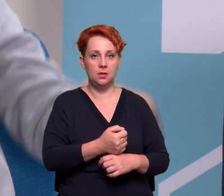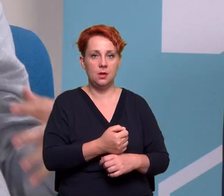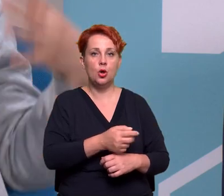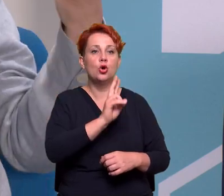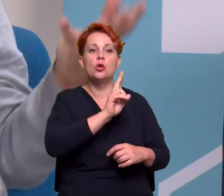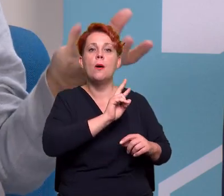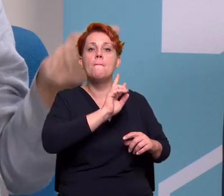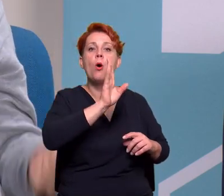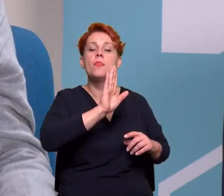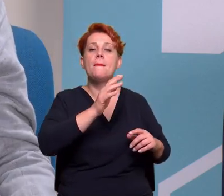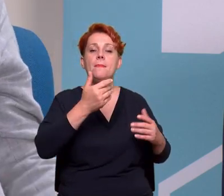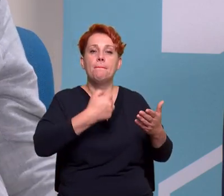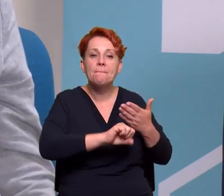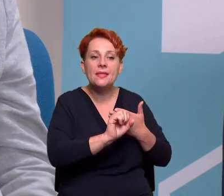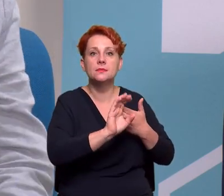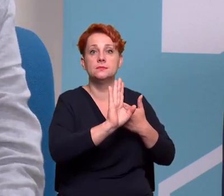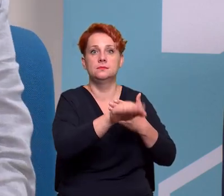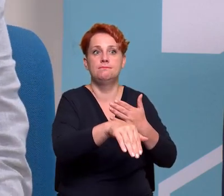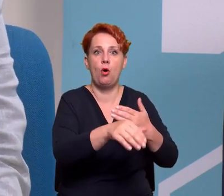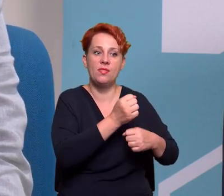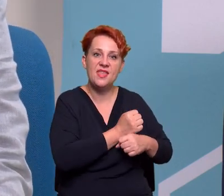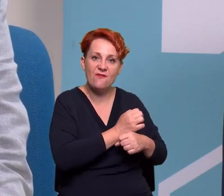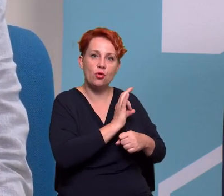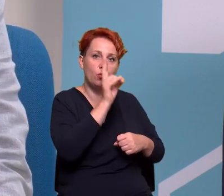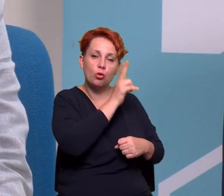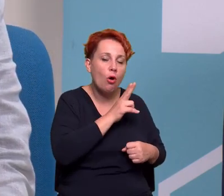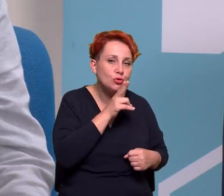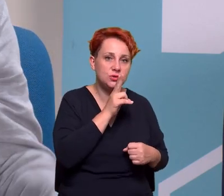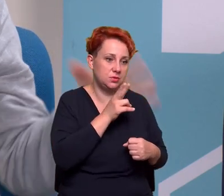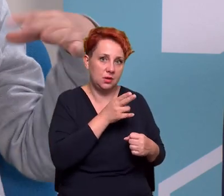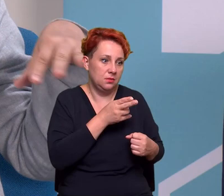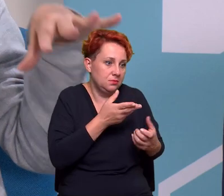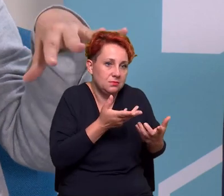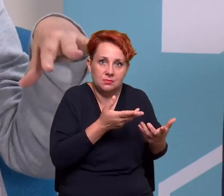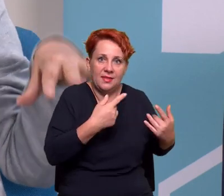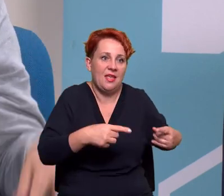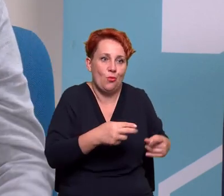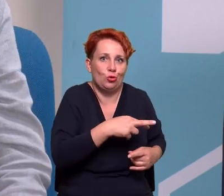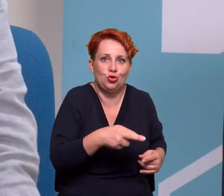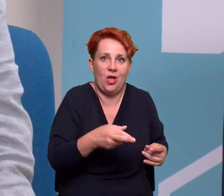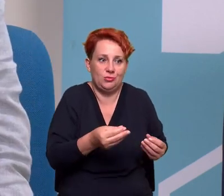potomków niewolników, którzy nie mieli tych przedmiotów mogących być